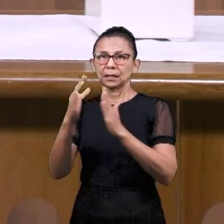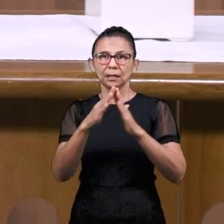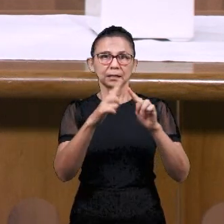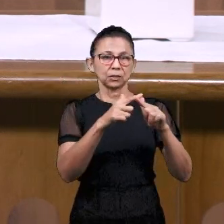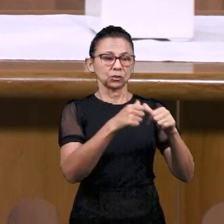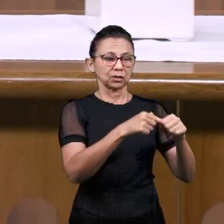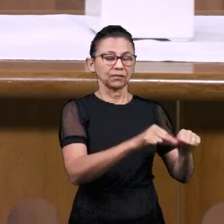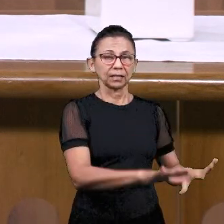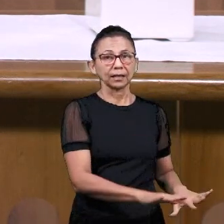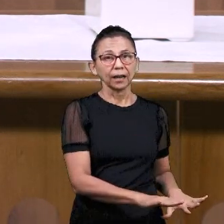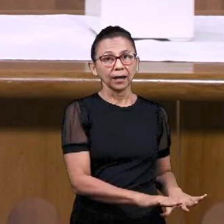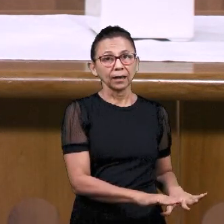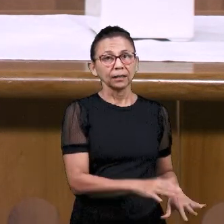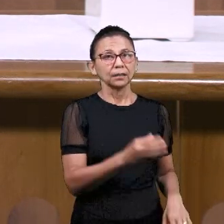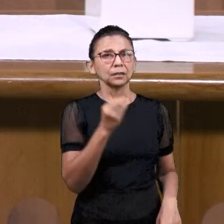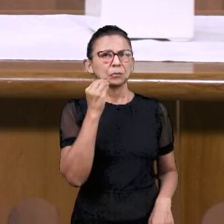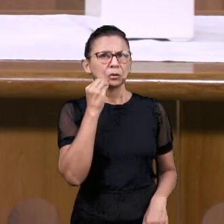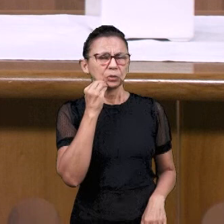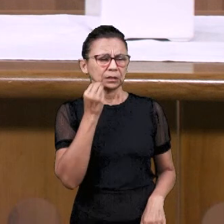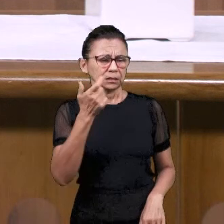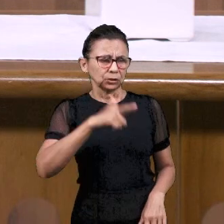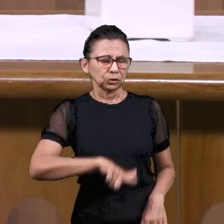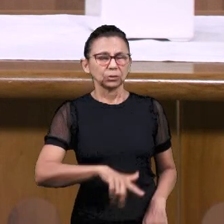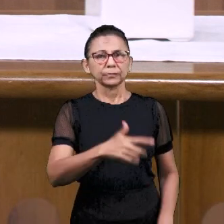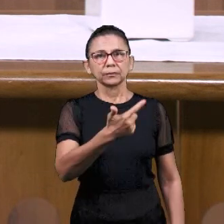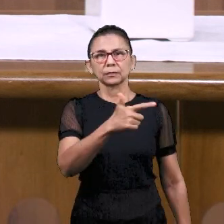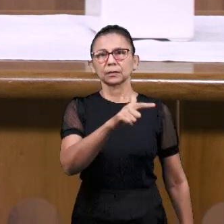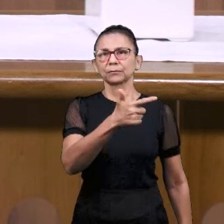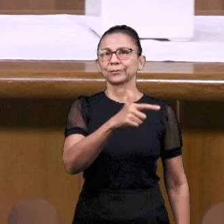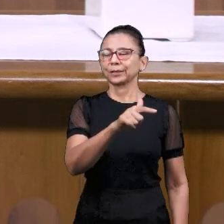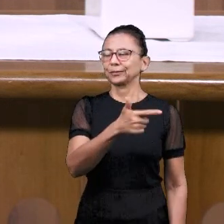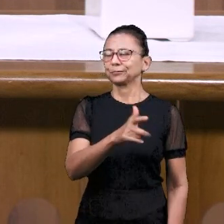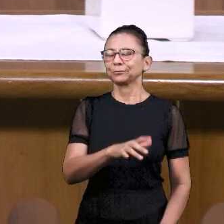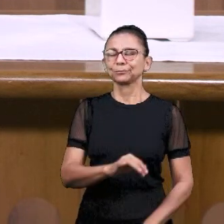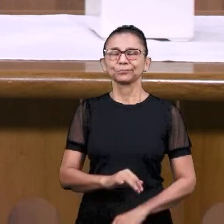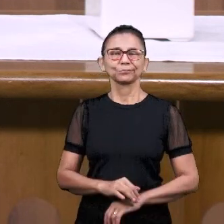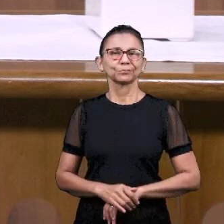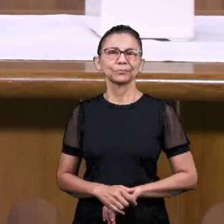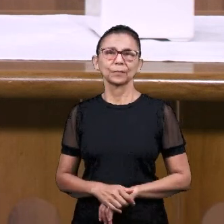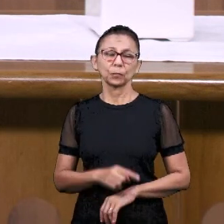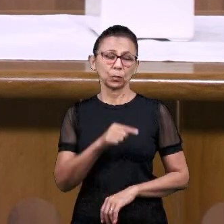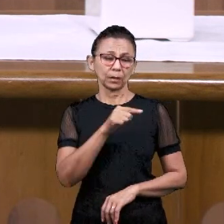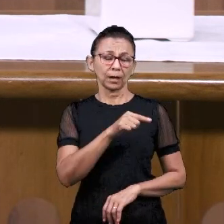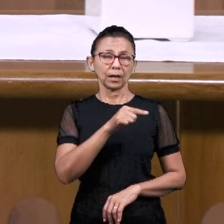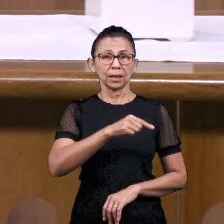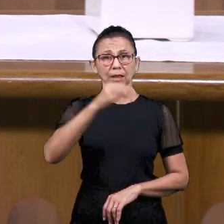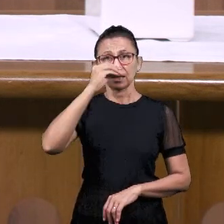qu'il n'y aura plus d'enlèvement d'Église,